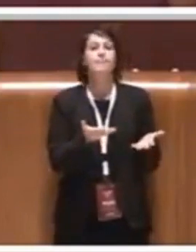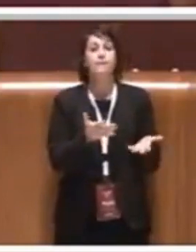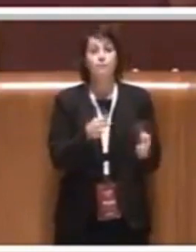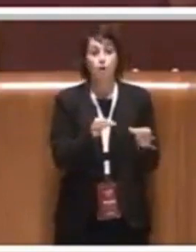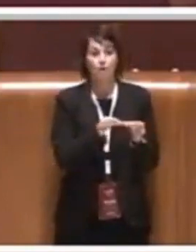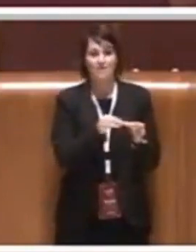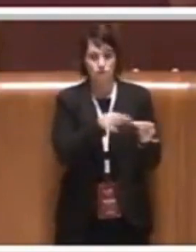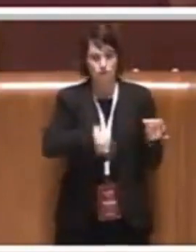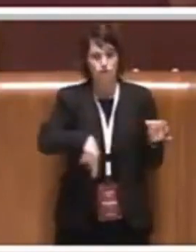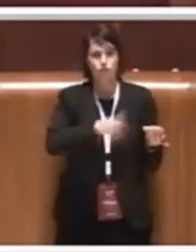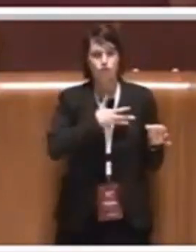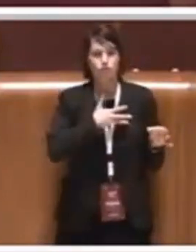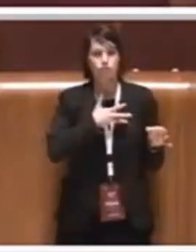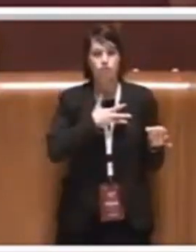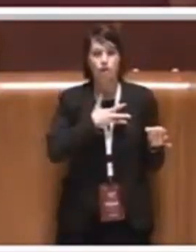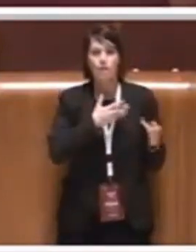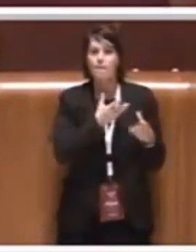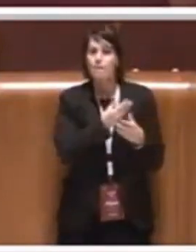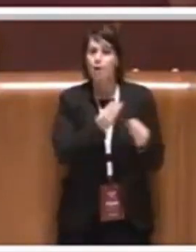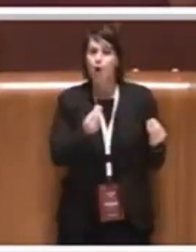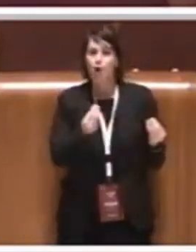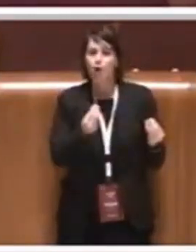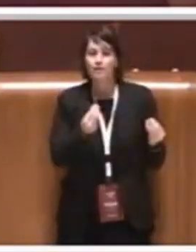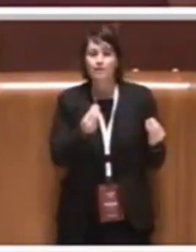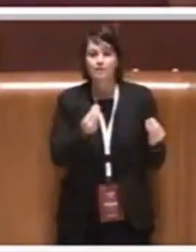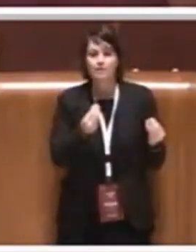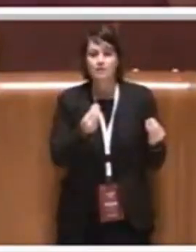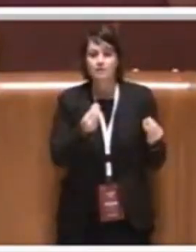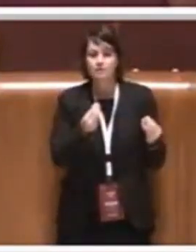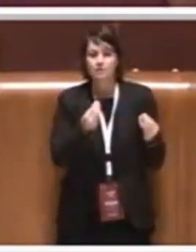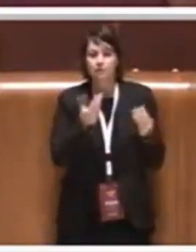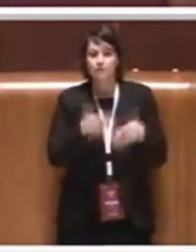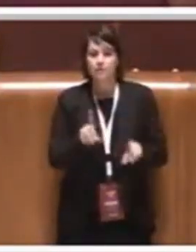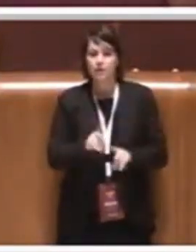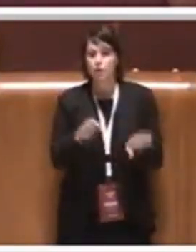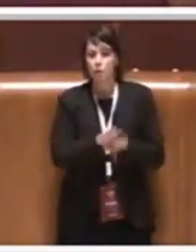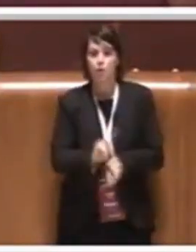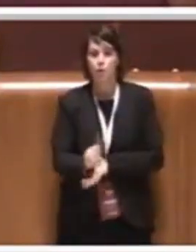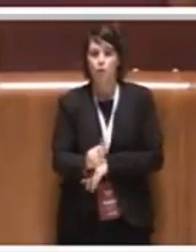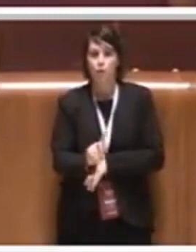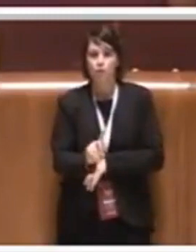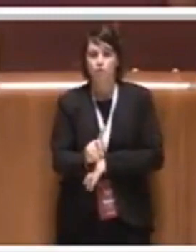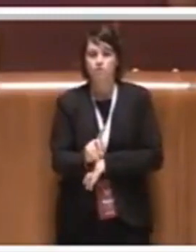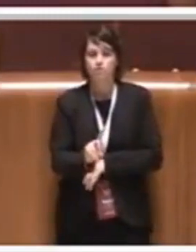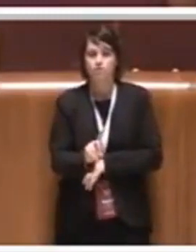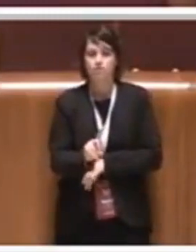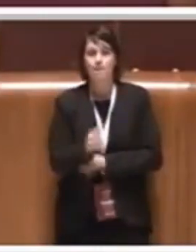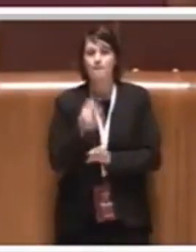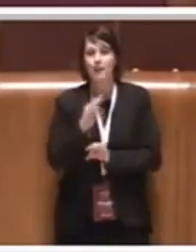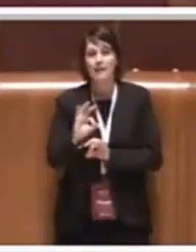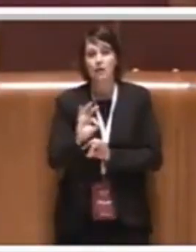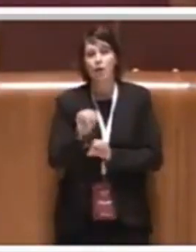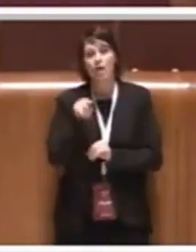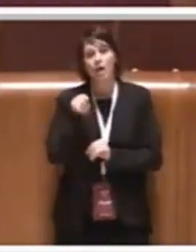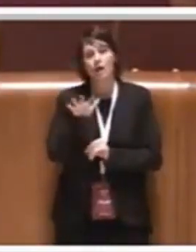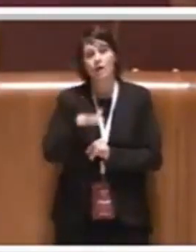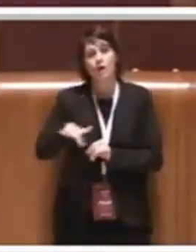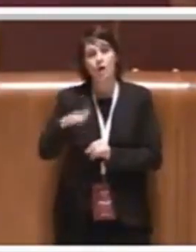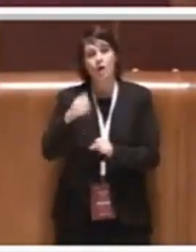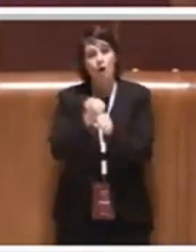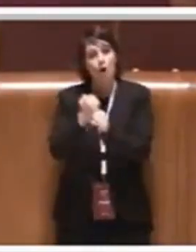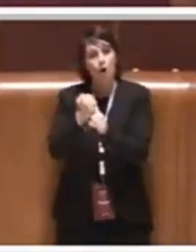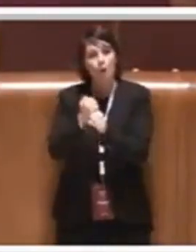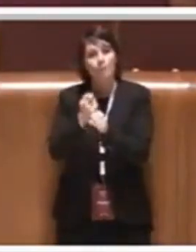non concluse, non ultimate, in particolare per quanto riguarda la realizzazione delle opere